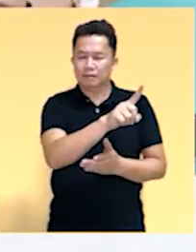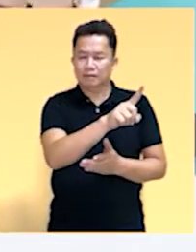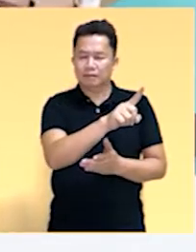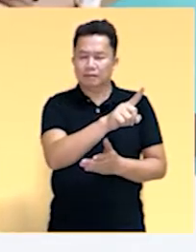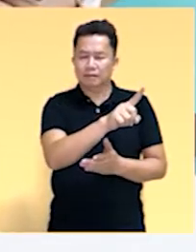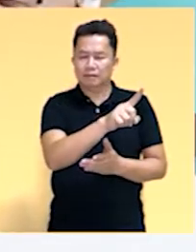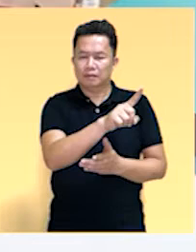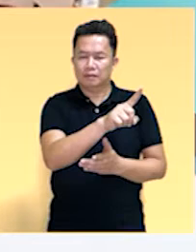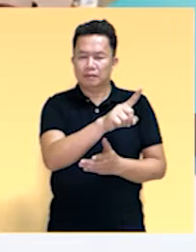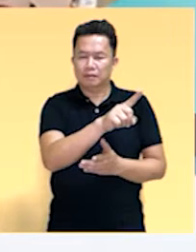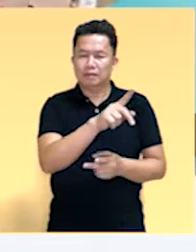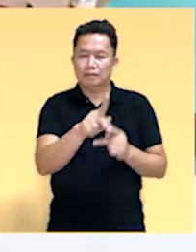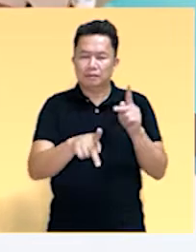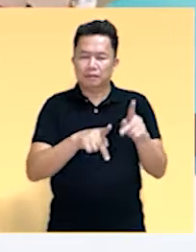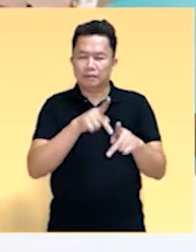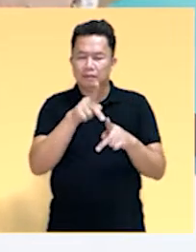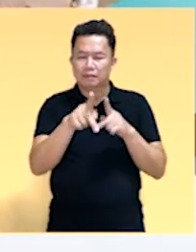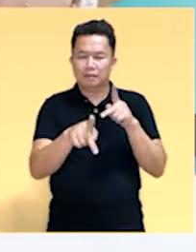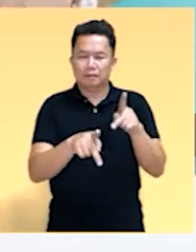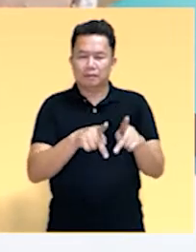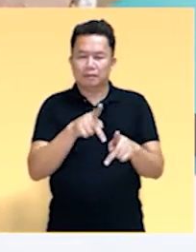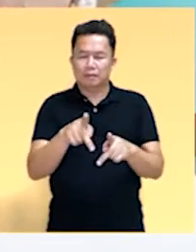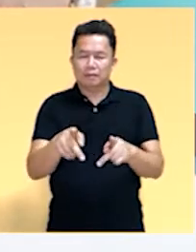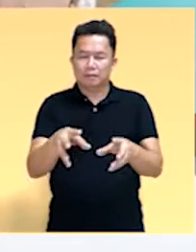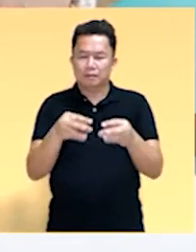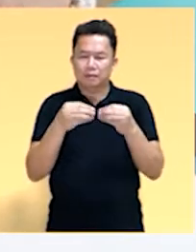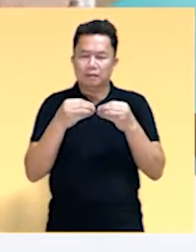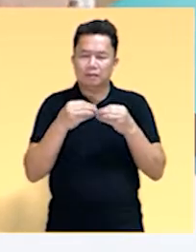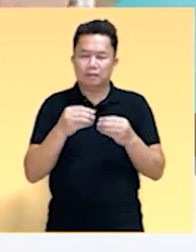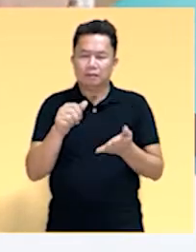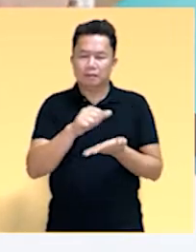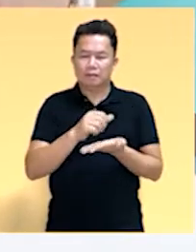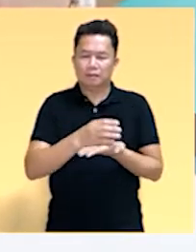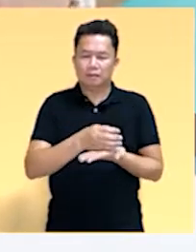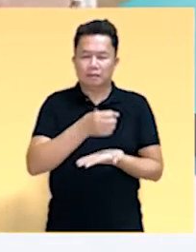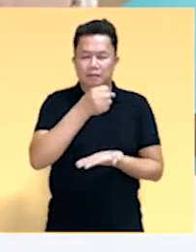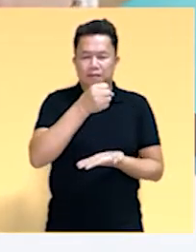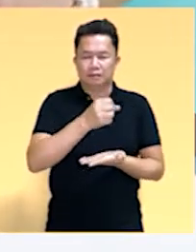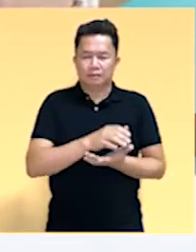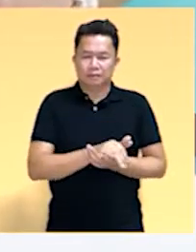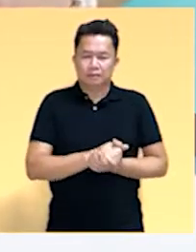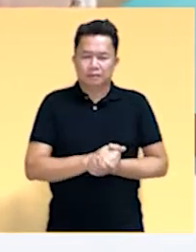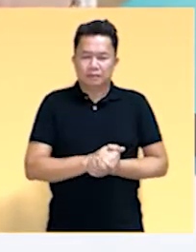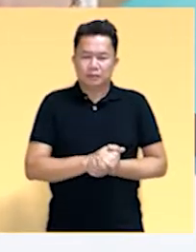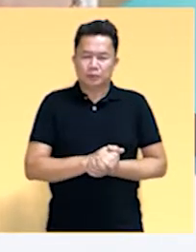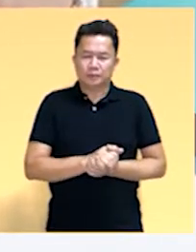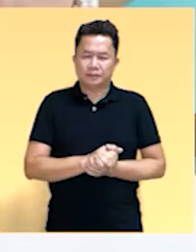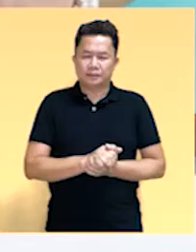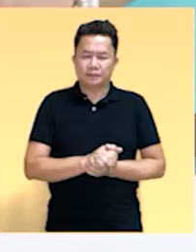4,231 bilang ng populasyon na nakatanggap ng alcohol bottles.